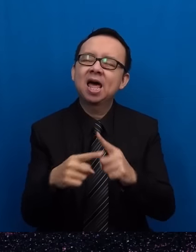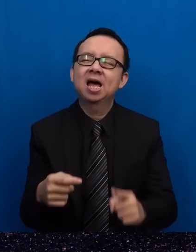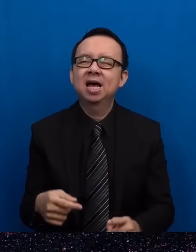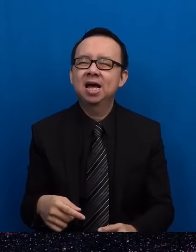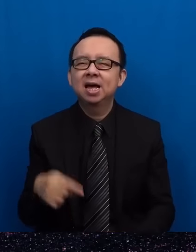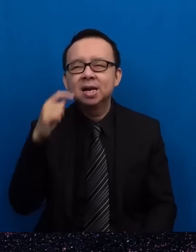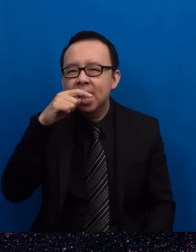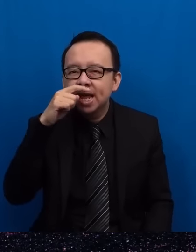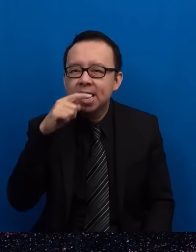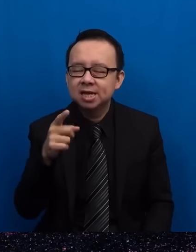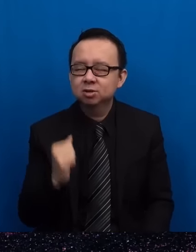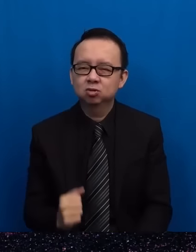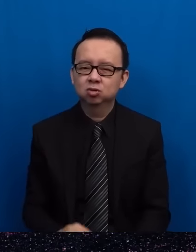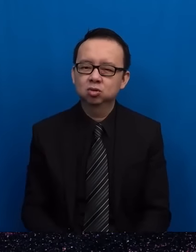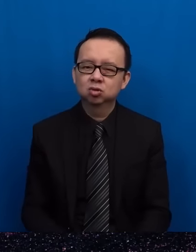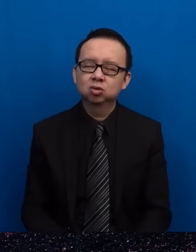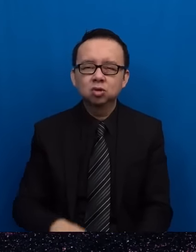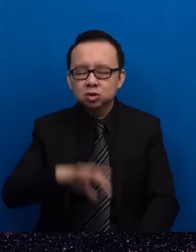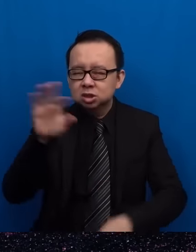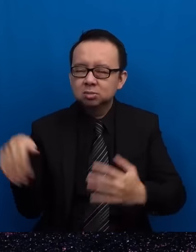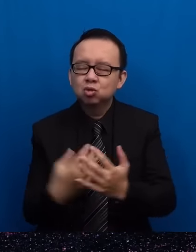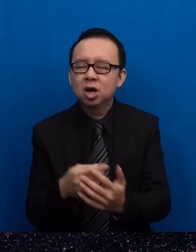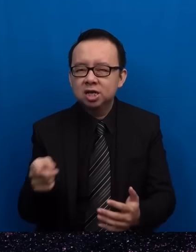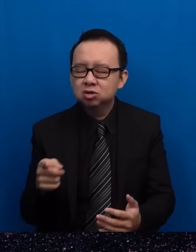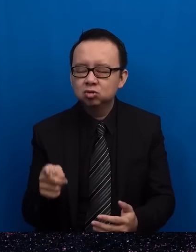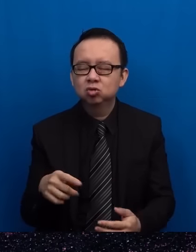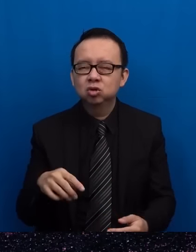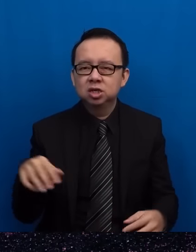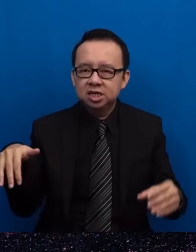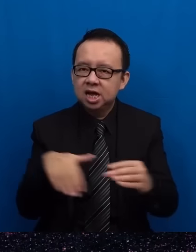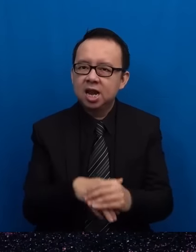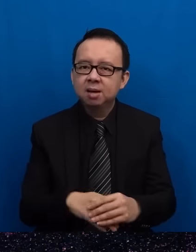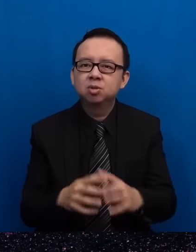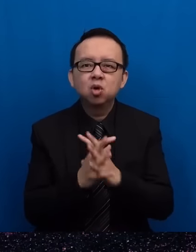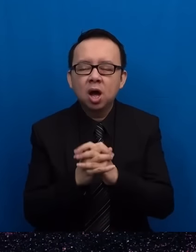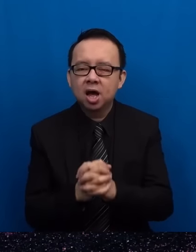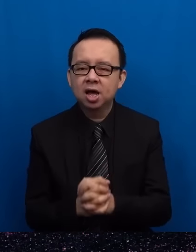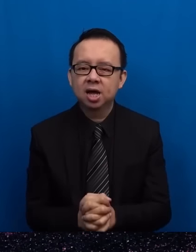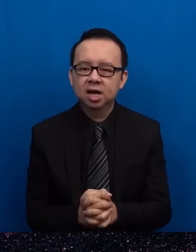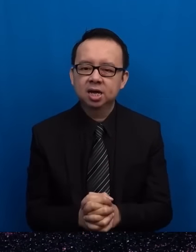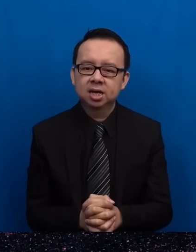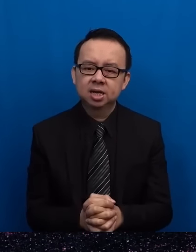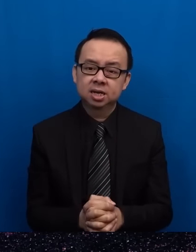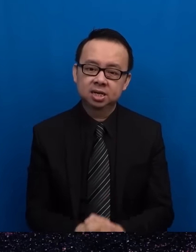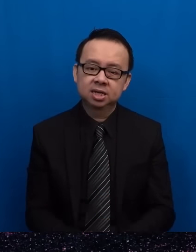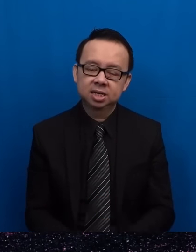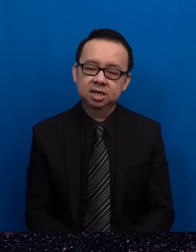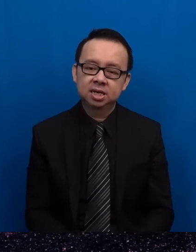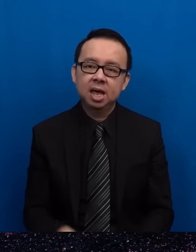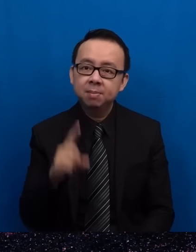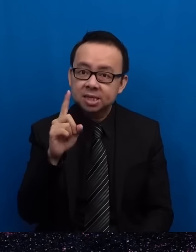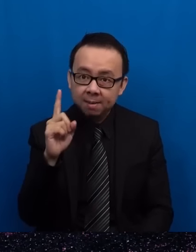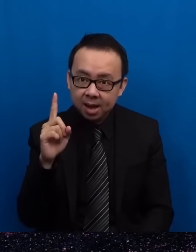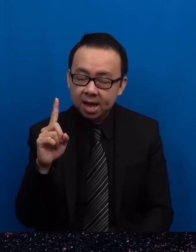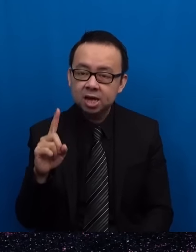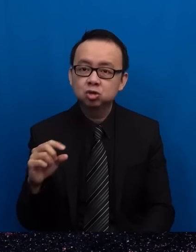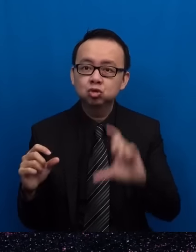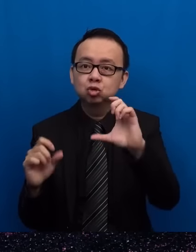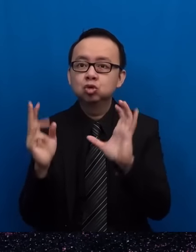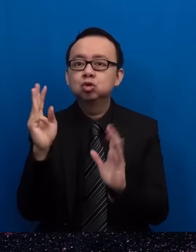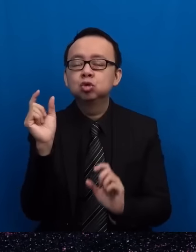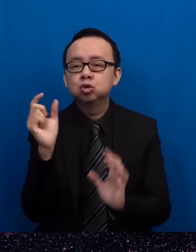Semuanya ini tetap di dalam rangkuman doa. Yang satu cuma-cuma, level 2 mulai bayar harga, ada upaya,